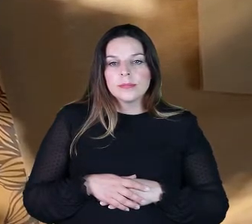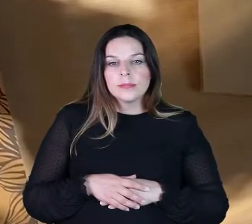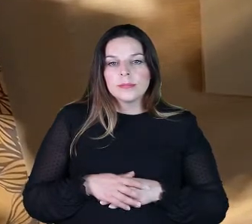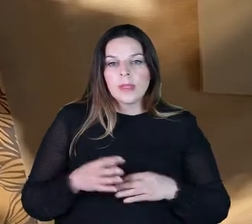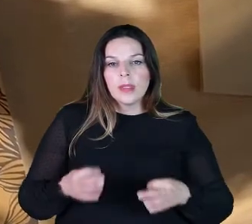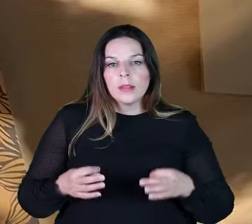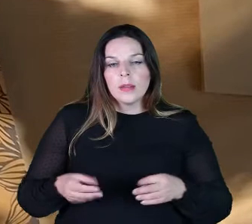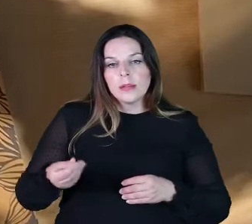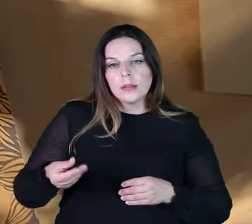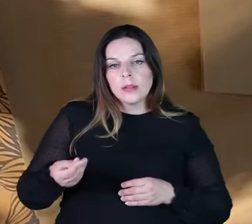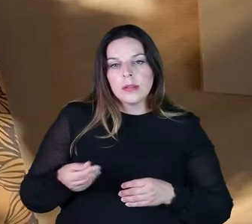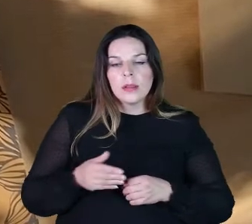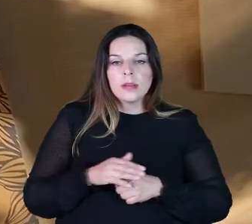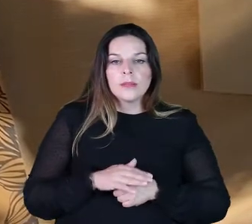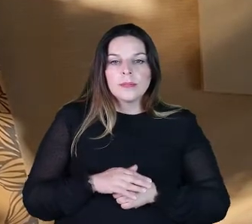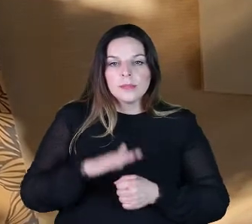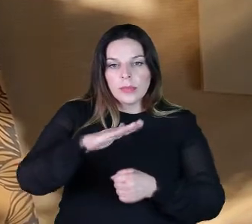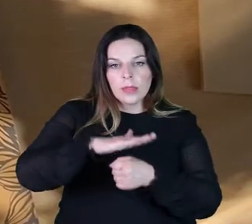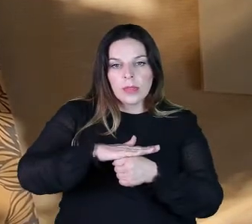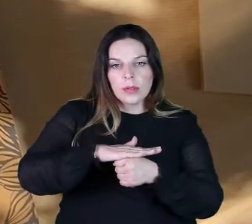Tak, i nakładamy klej,